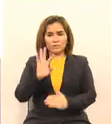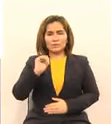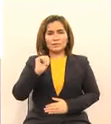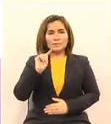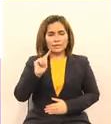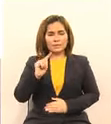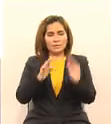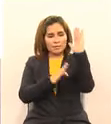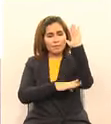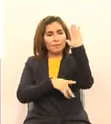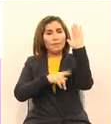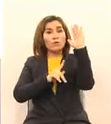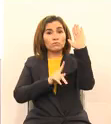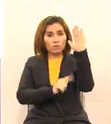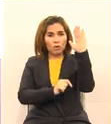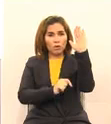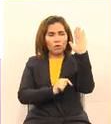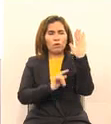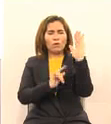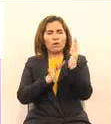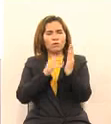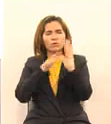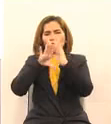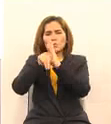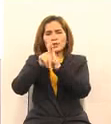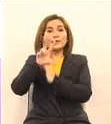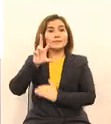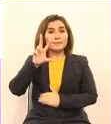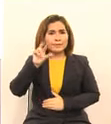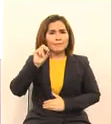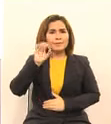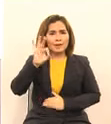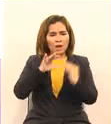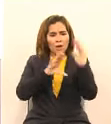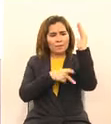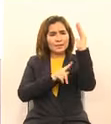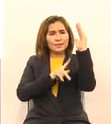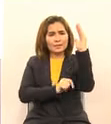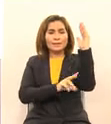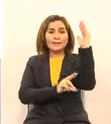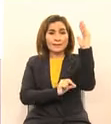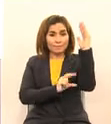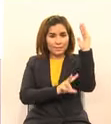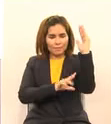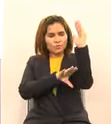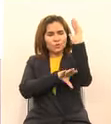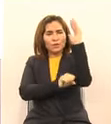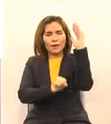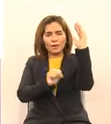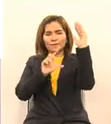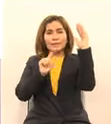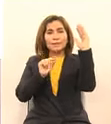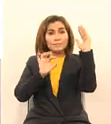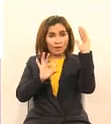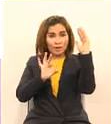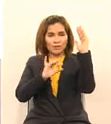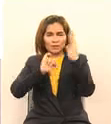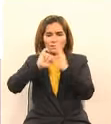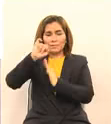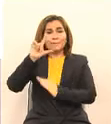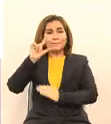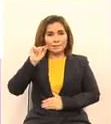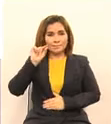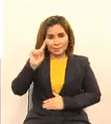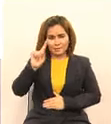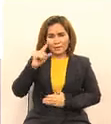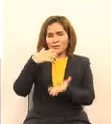ปัตตานีชลบุรี39ปัตตานี33รายนะครับสงขลา29รายนะเชียงใหม่21ราย